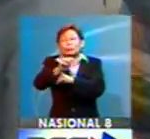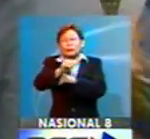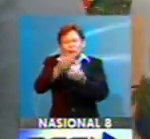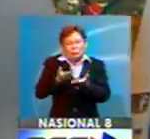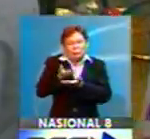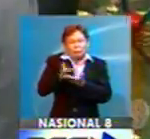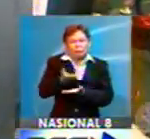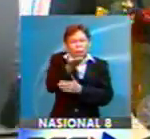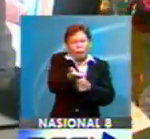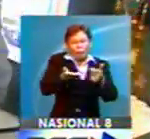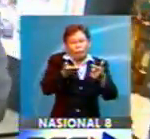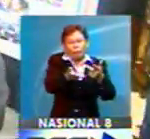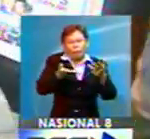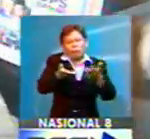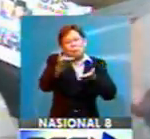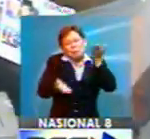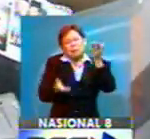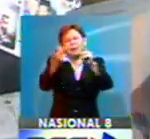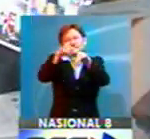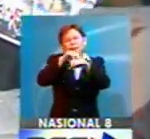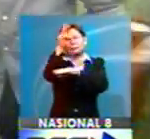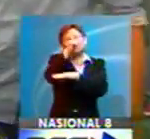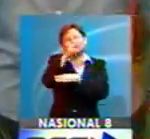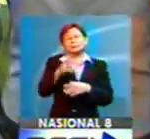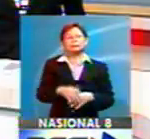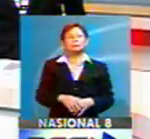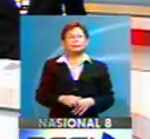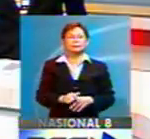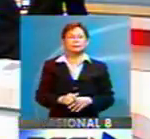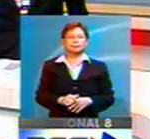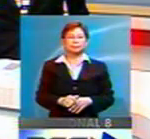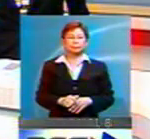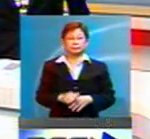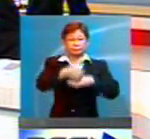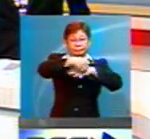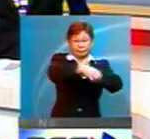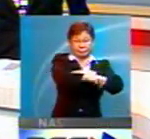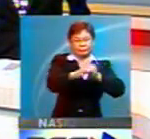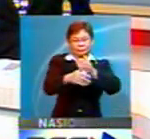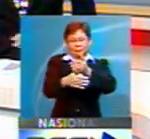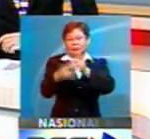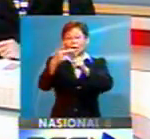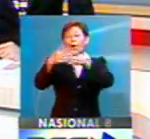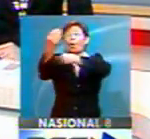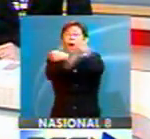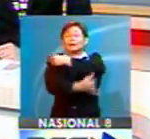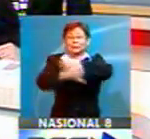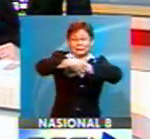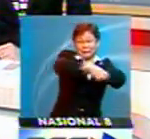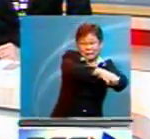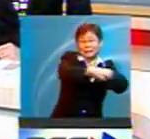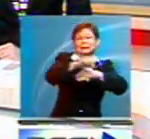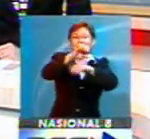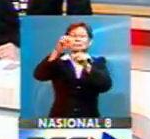dijangka dikemukakan kepada kerajaan. Ekspor ikan keluar negara terutama Thailand